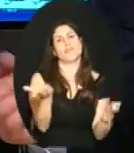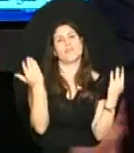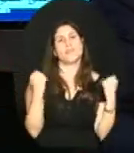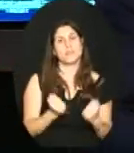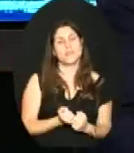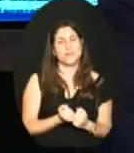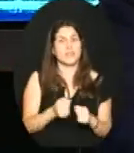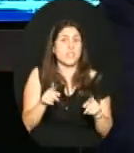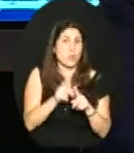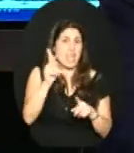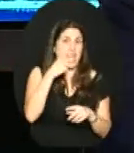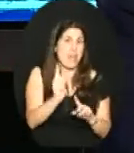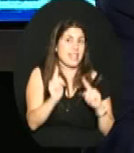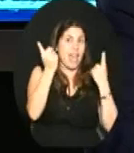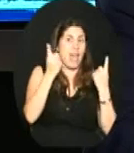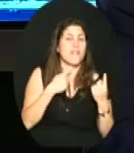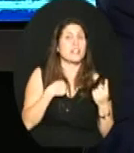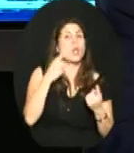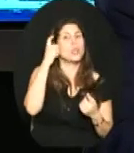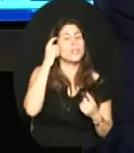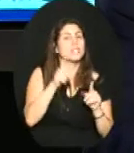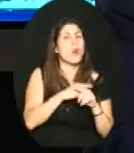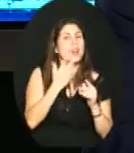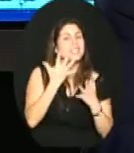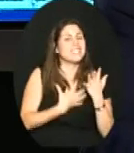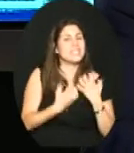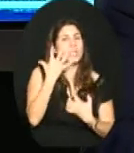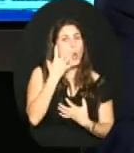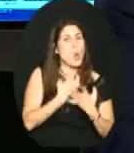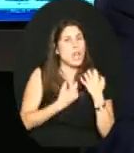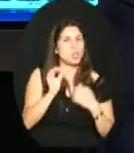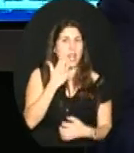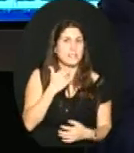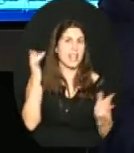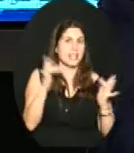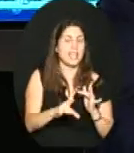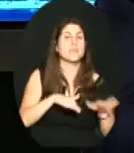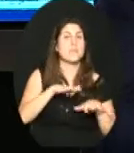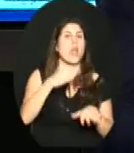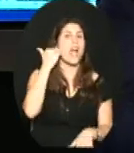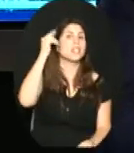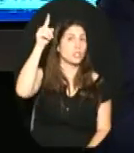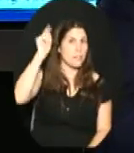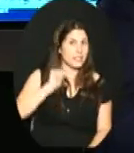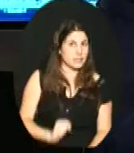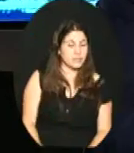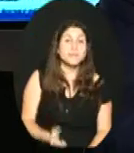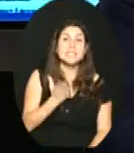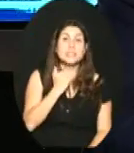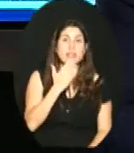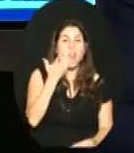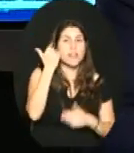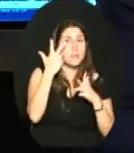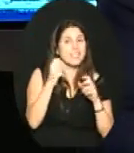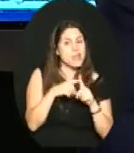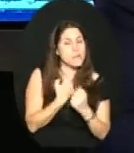מה שקרה. ואני חושב שזה מקור של תסכול של ישראל כלפי ממשלת ארצות הברית. ישראל הייתה מצפה